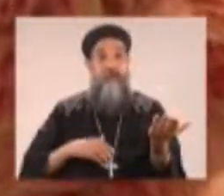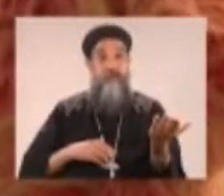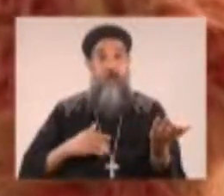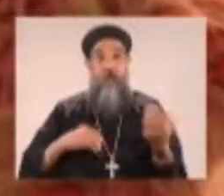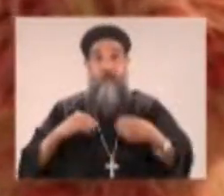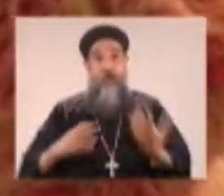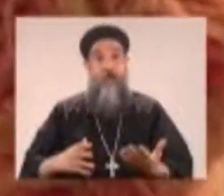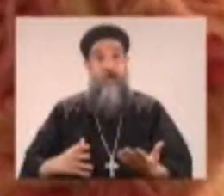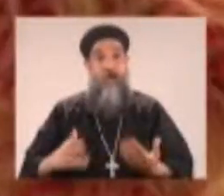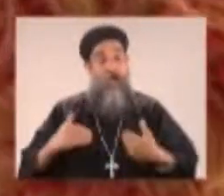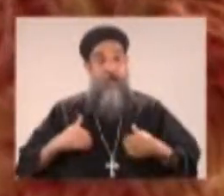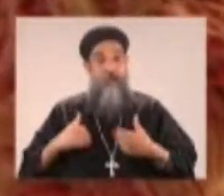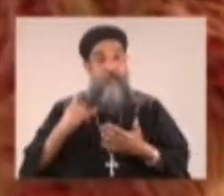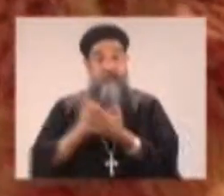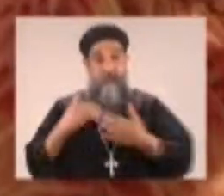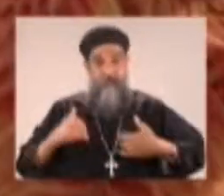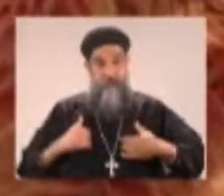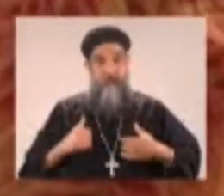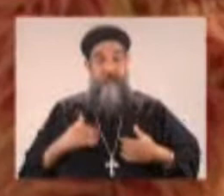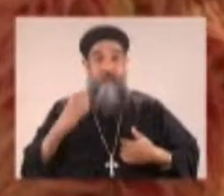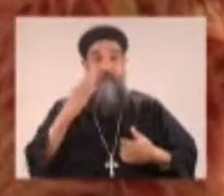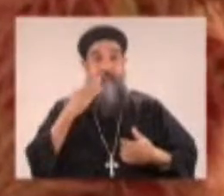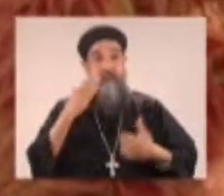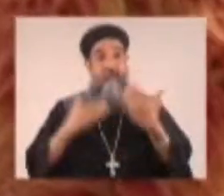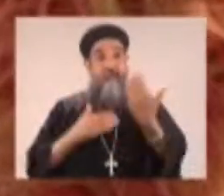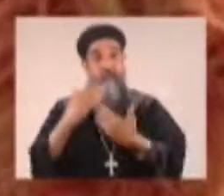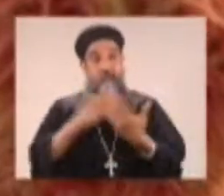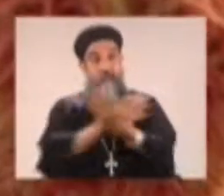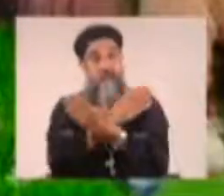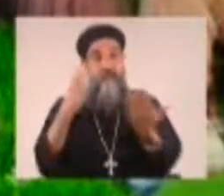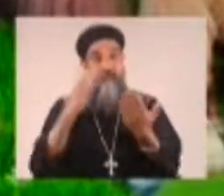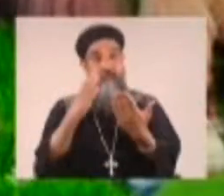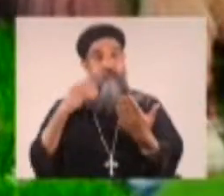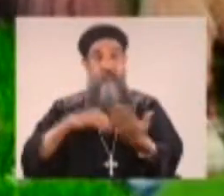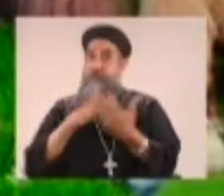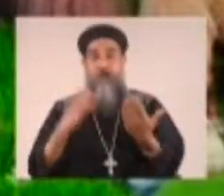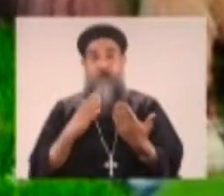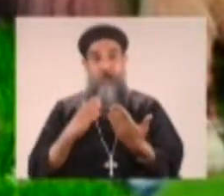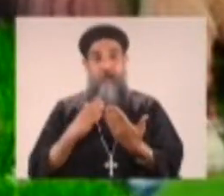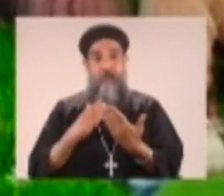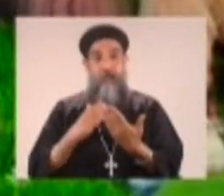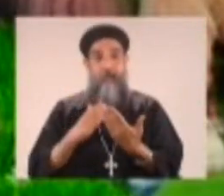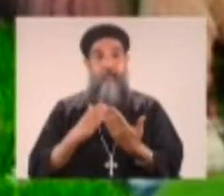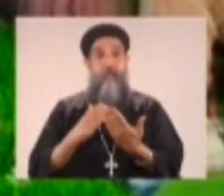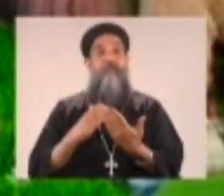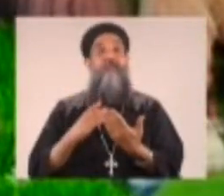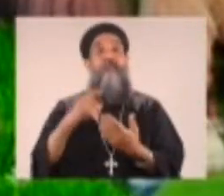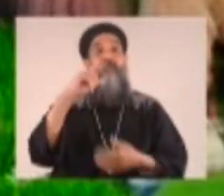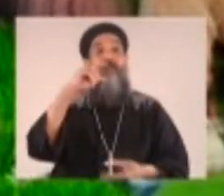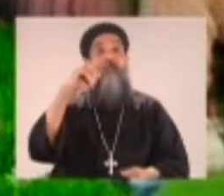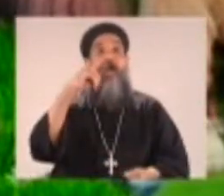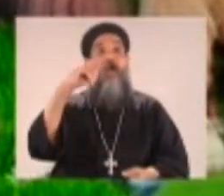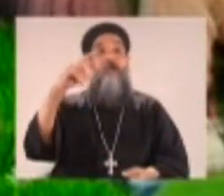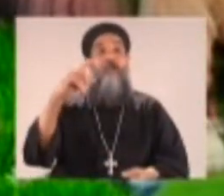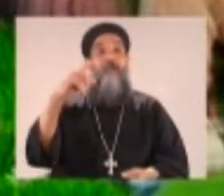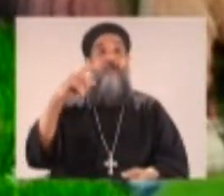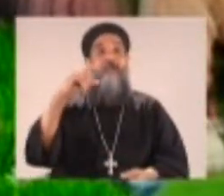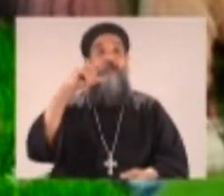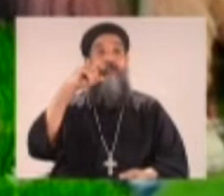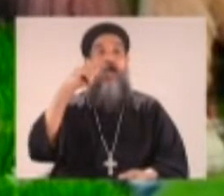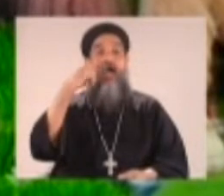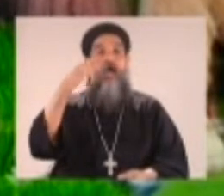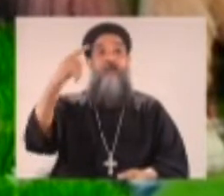الظاهر إن كان في حد بيهزر مع صمويل. ما حدش كان بيهزر معايا يا منو، بس